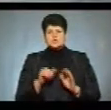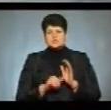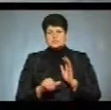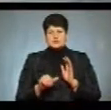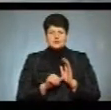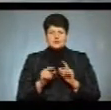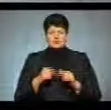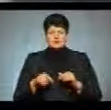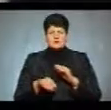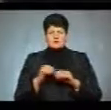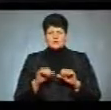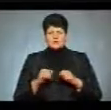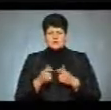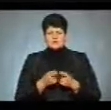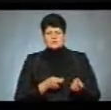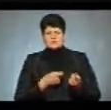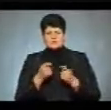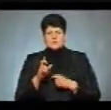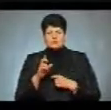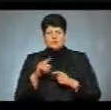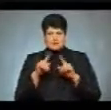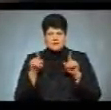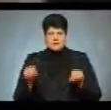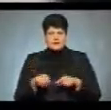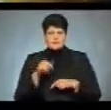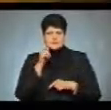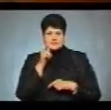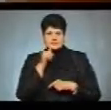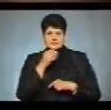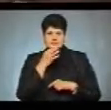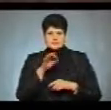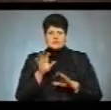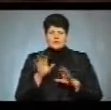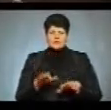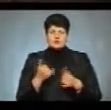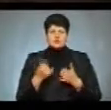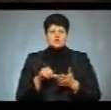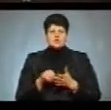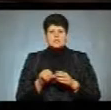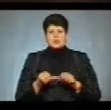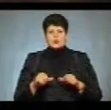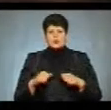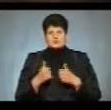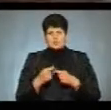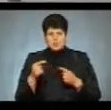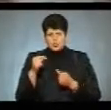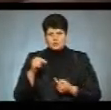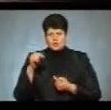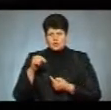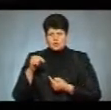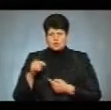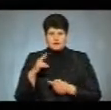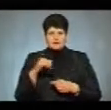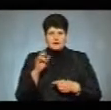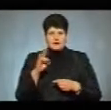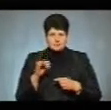166-та окружна виборча комісія повезе бюлетені завтра, повідомив голова Степан Андрюк. Сьогодні члени комісії уточнюють дані, внесені у